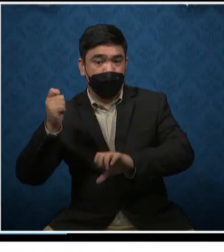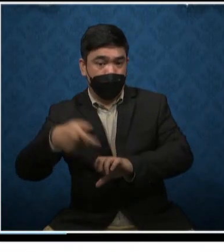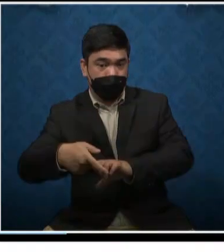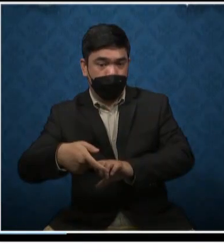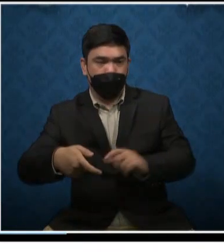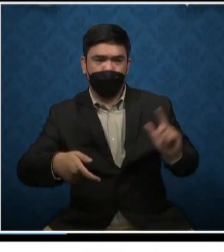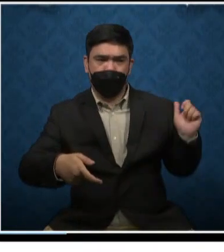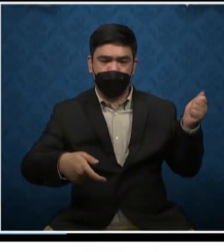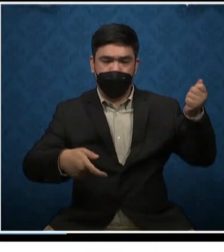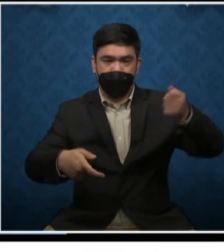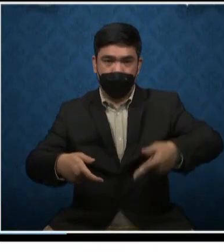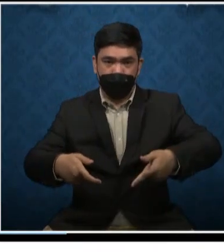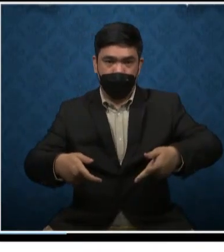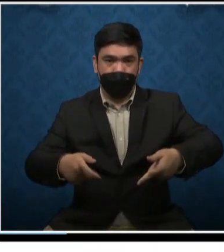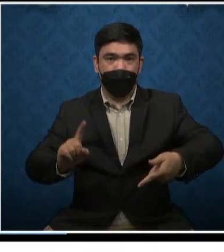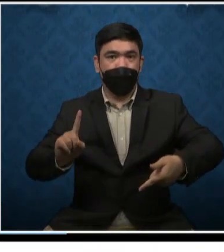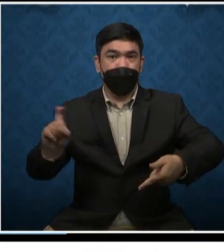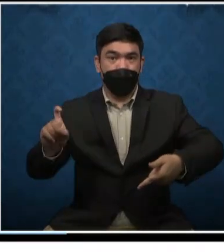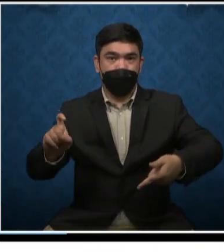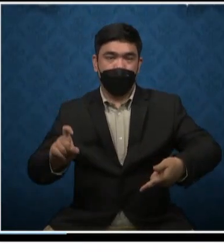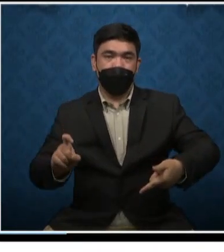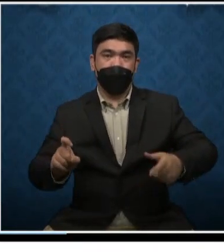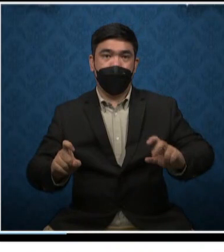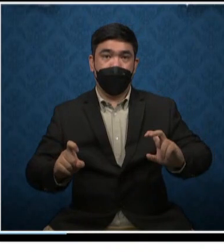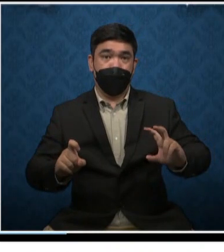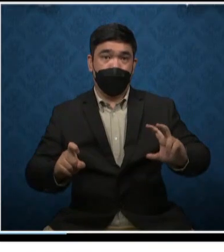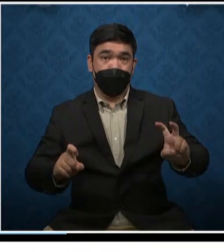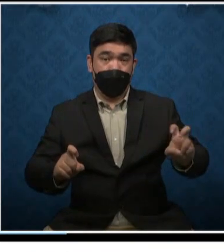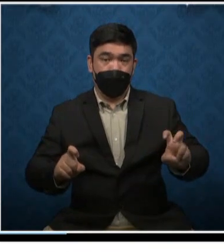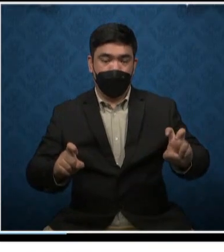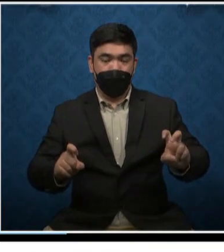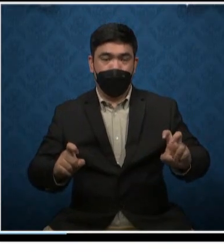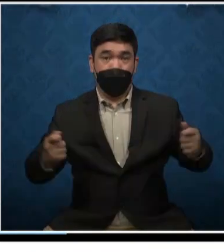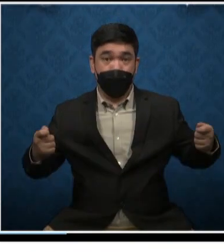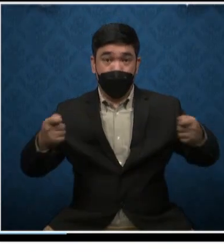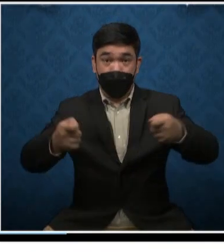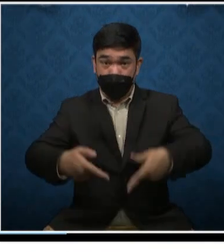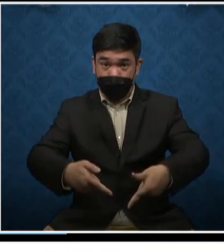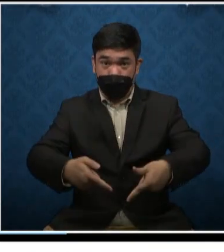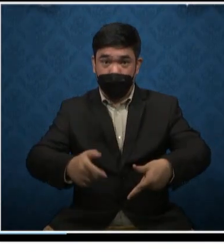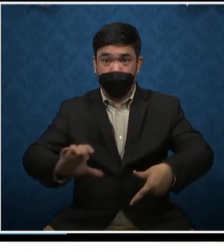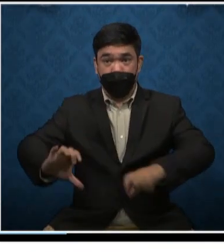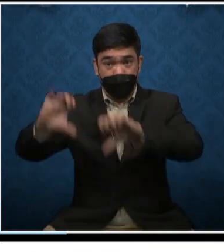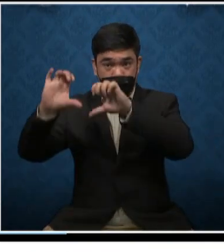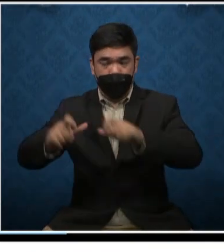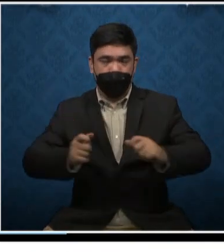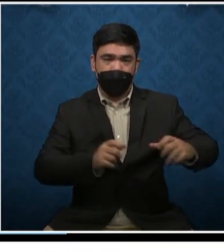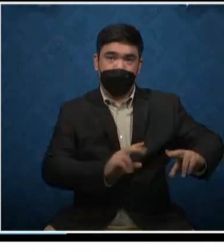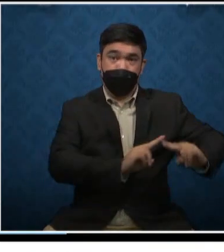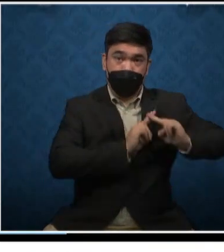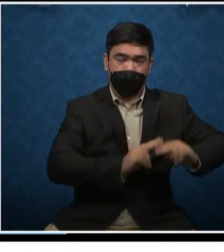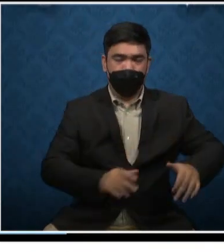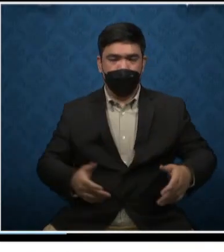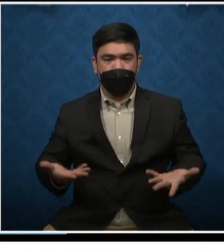ประกันตน100บาทต่อคนต่อเดือนก็เท่ากับว่าสามารถช่วยลดค่าใช้จ่